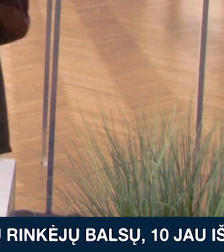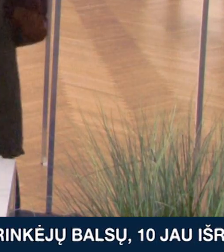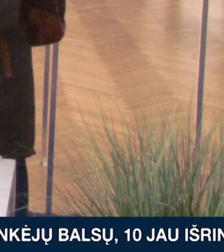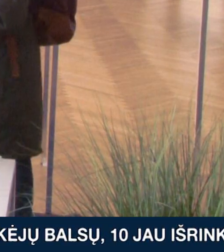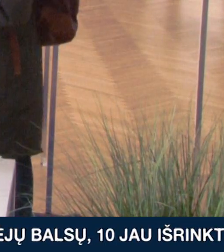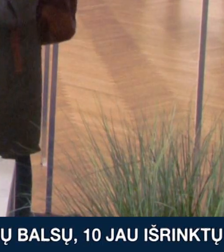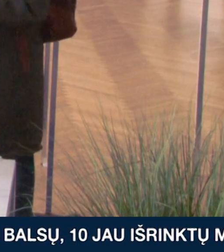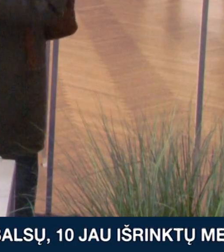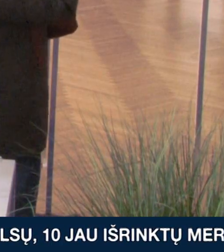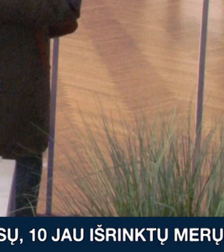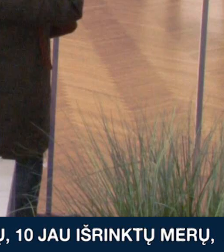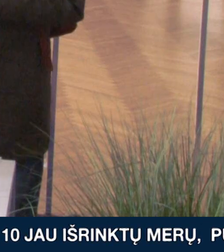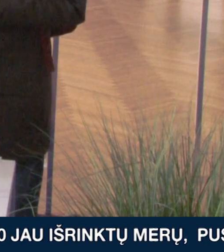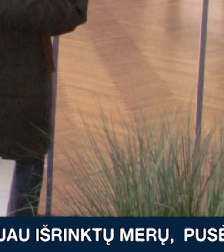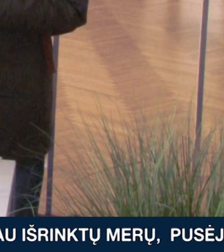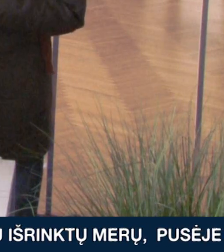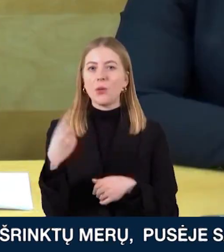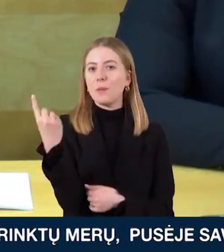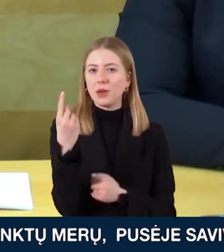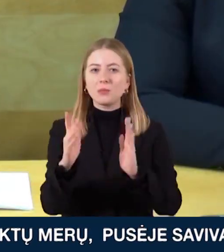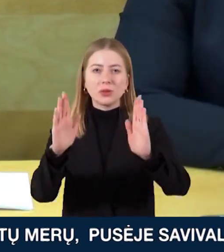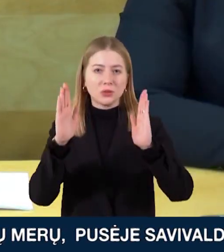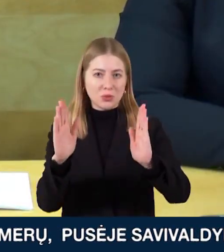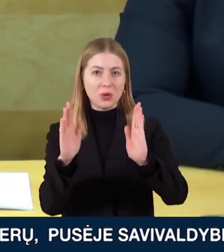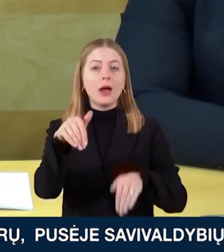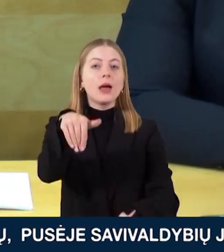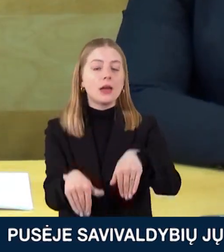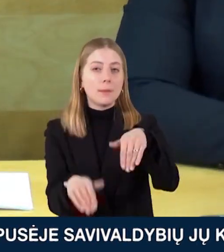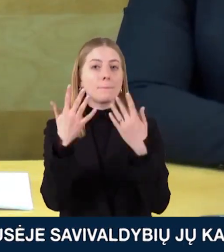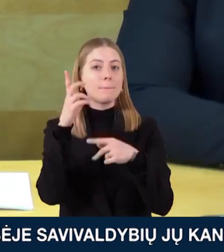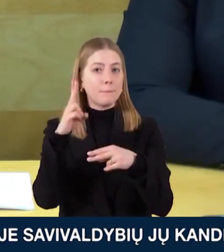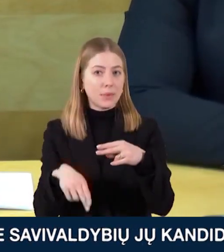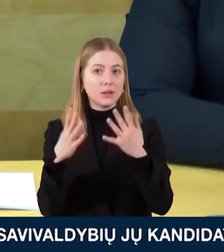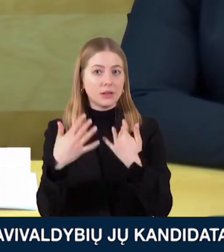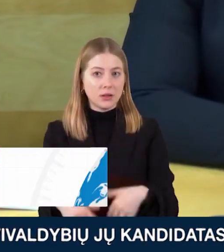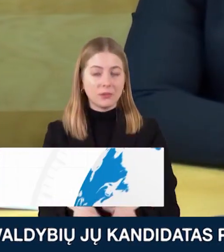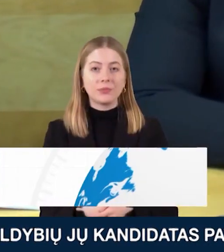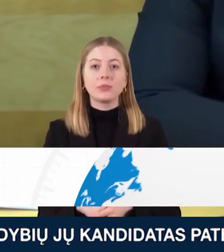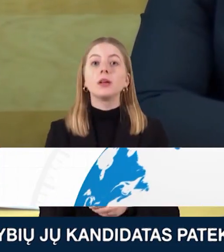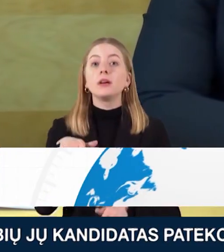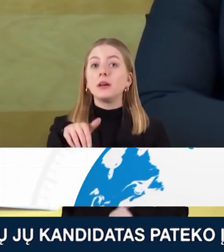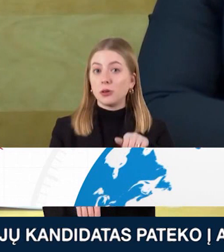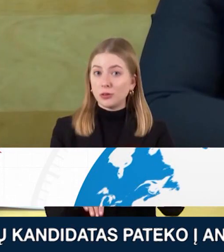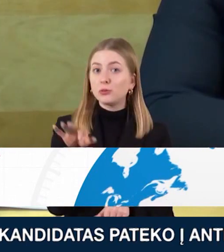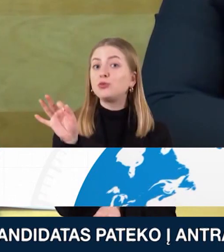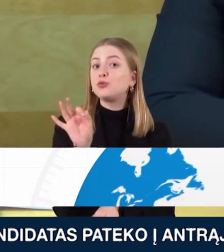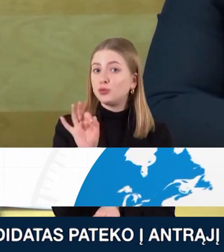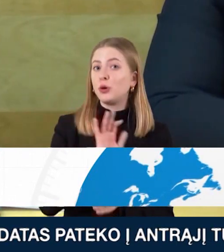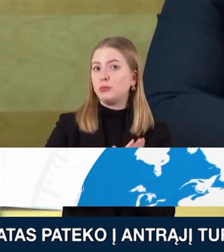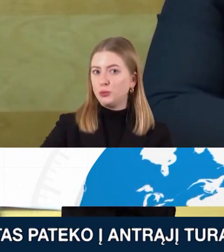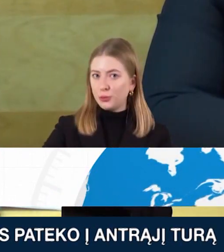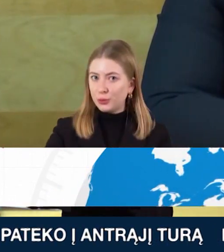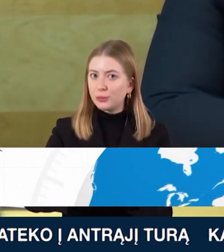surinko socialdemokratai ir konservatoriai. Rinkimai vyko pakankamai sklandžiai. Aktyvumas